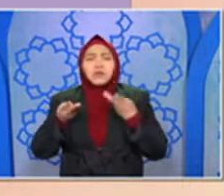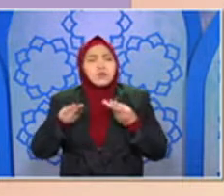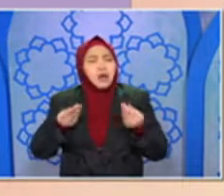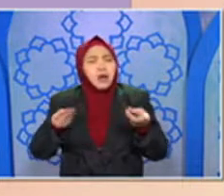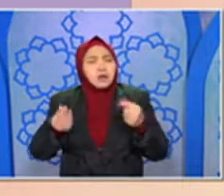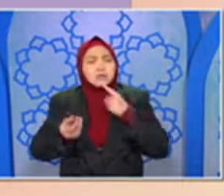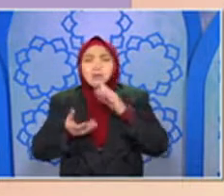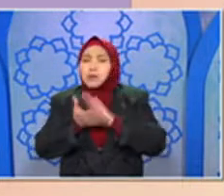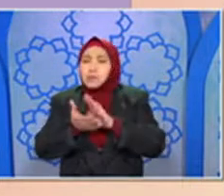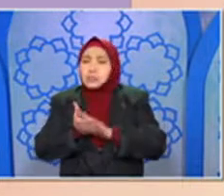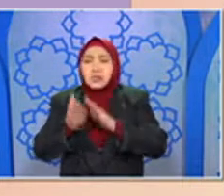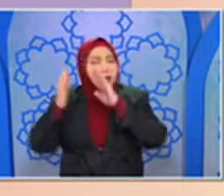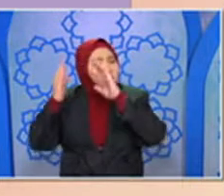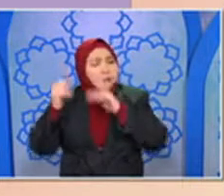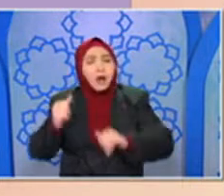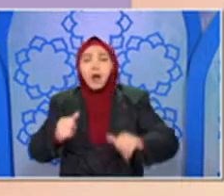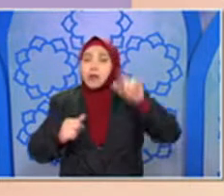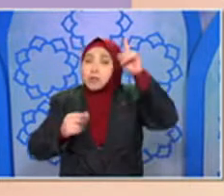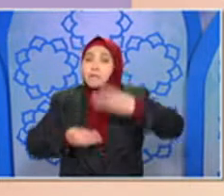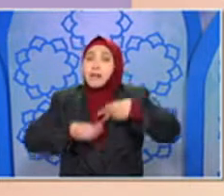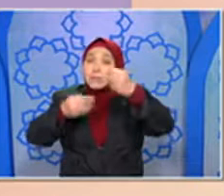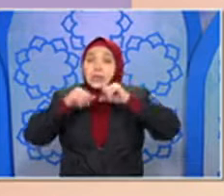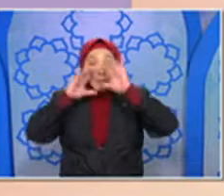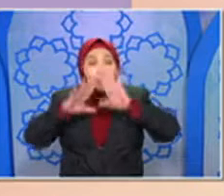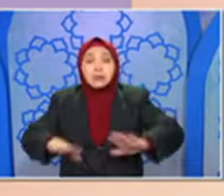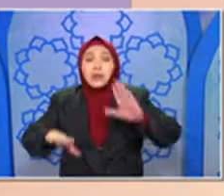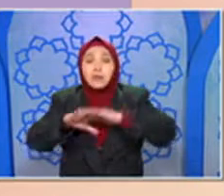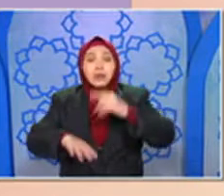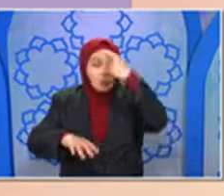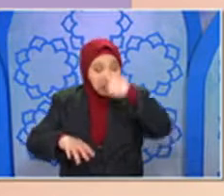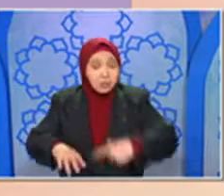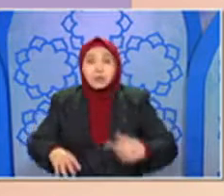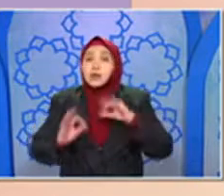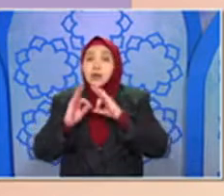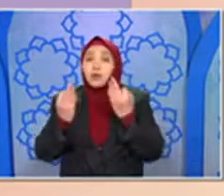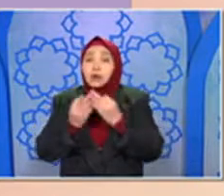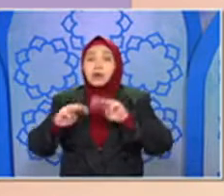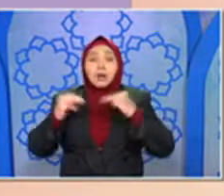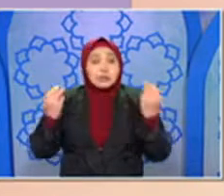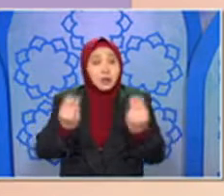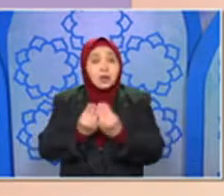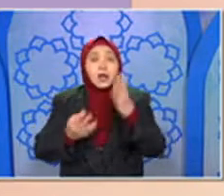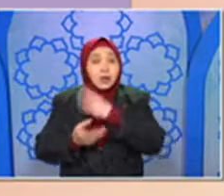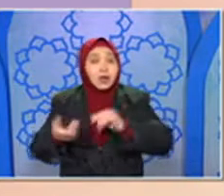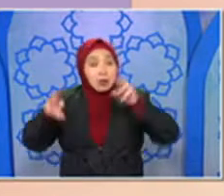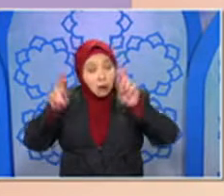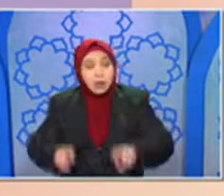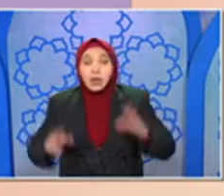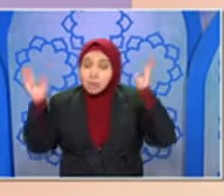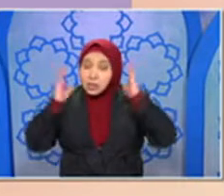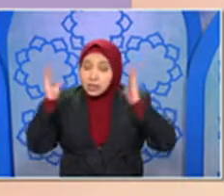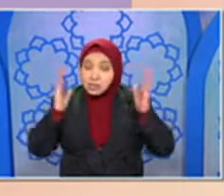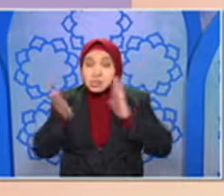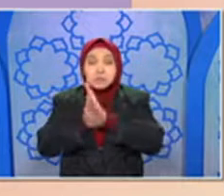memuji, agar Allah memberikan keberkatan kepada diri kita, keluarga, masyarakat dan rakyat Malaysia sebagai